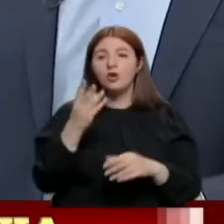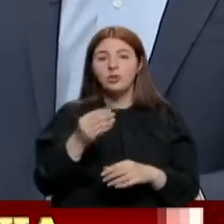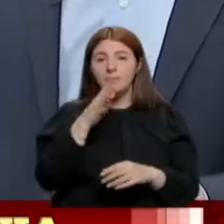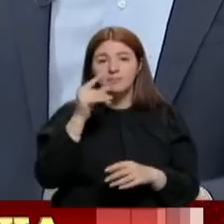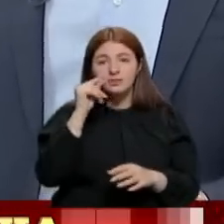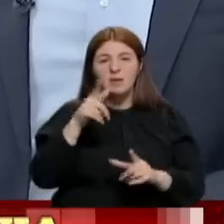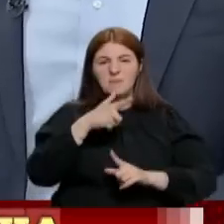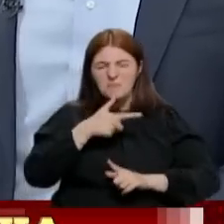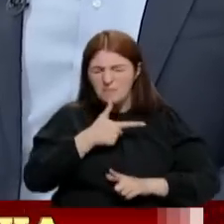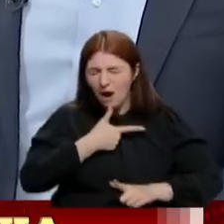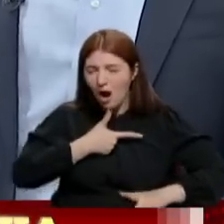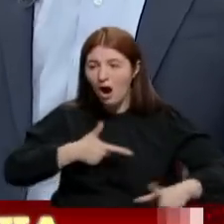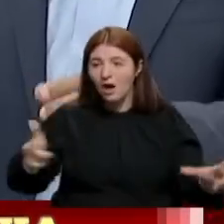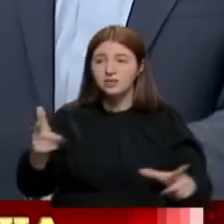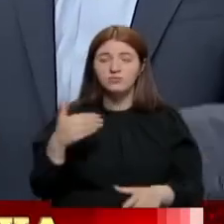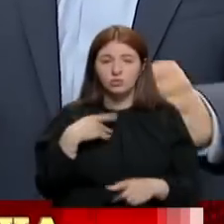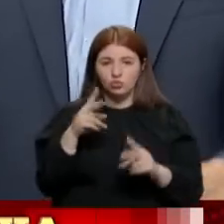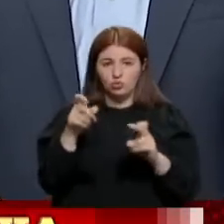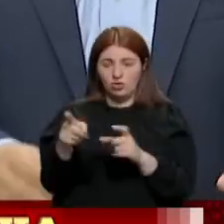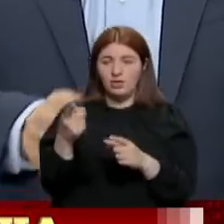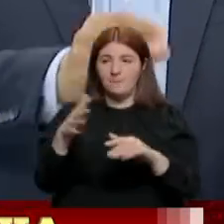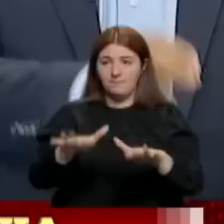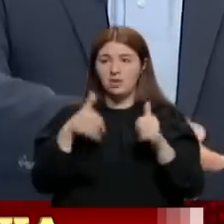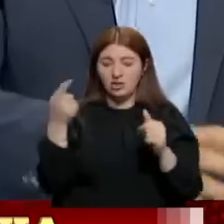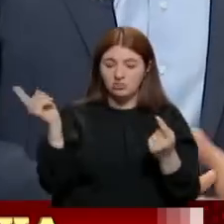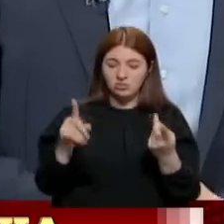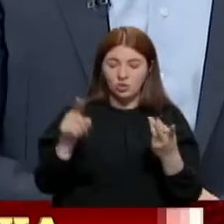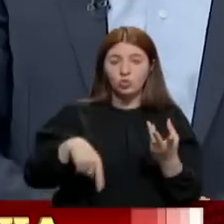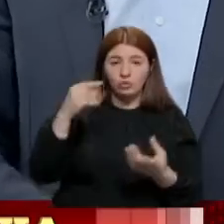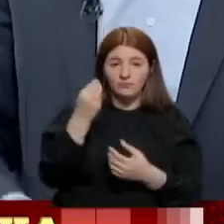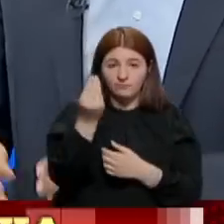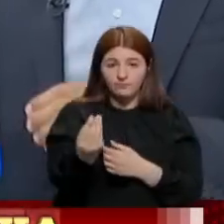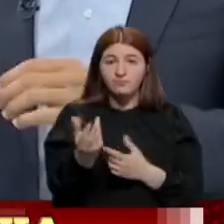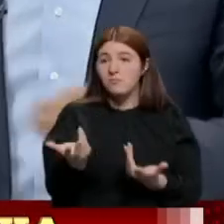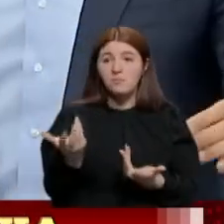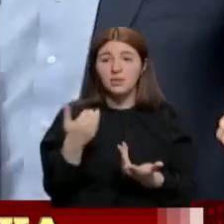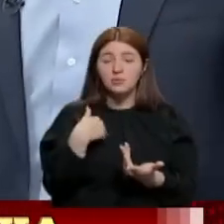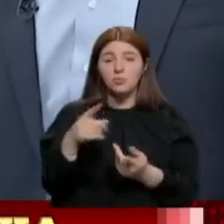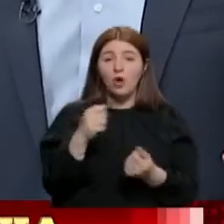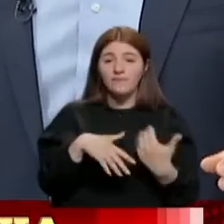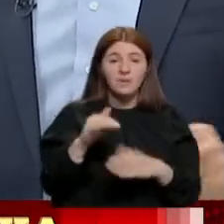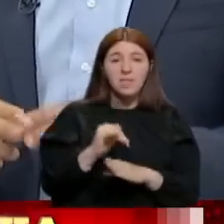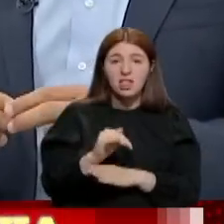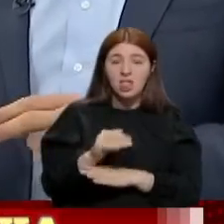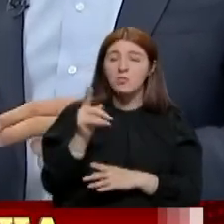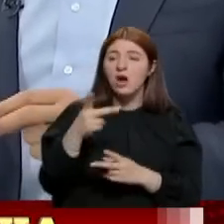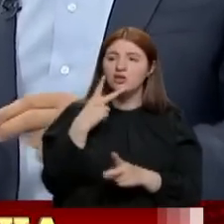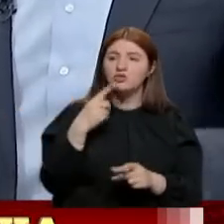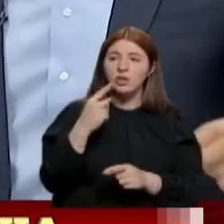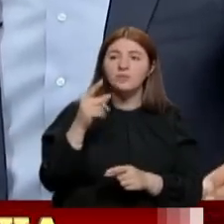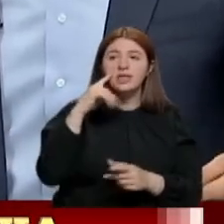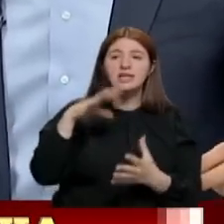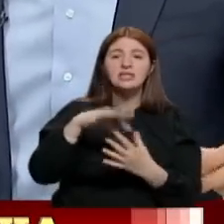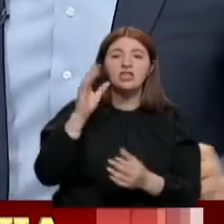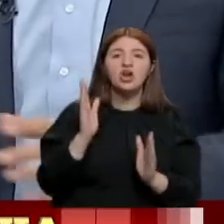bilim insanları bağırıyordu. Biz de bu konuda mecliste defalarca gündeme taşıdık. Ama biz bu afeti yaşadık. Bu açıkça söyleyeyim